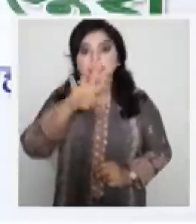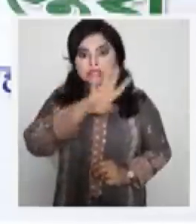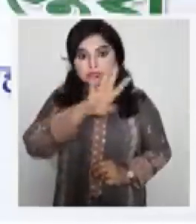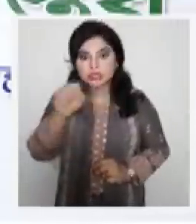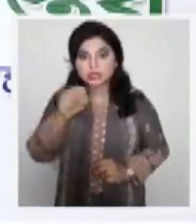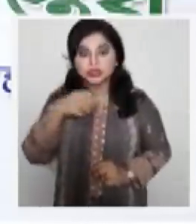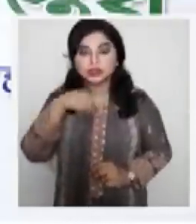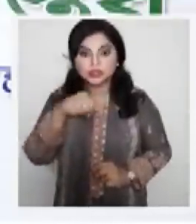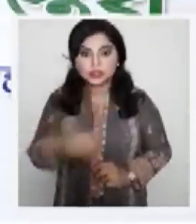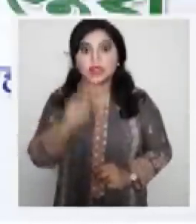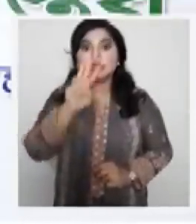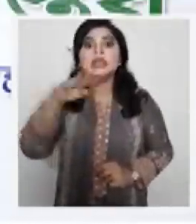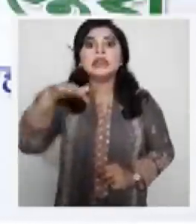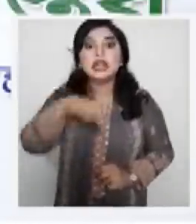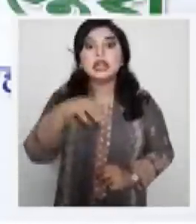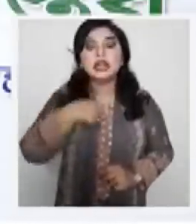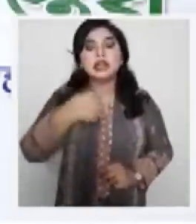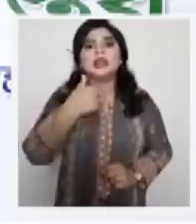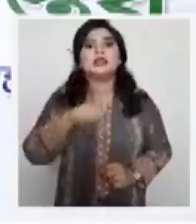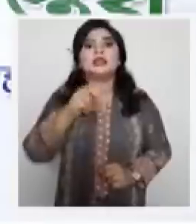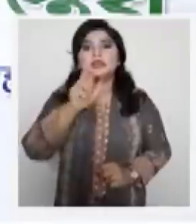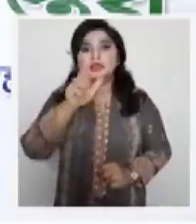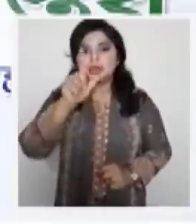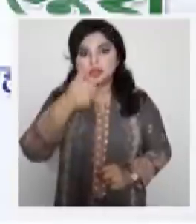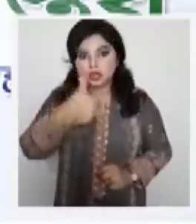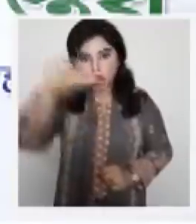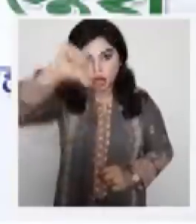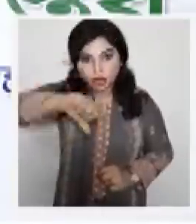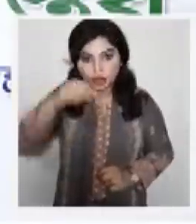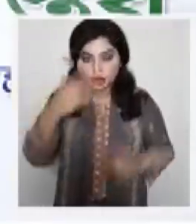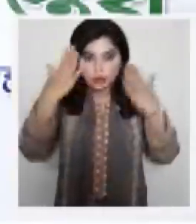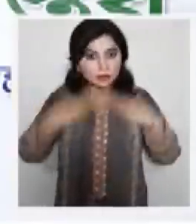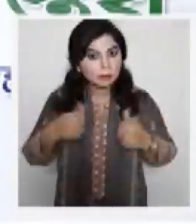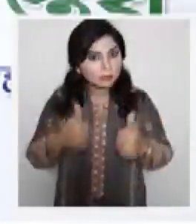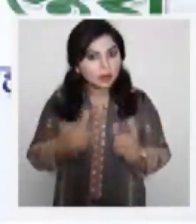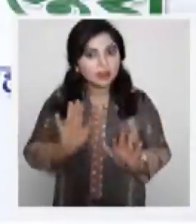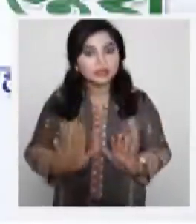24 ঘন্টায় কোয়ারেন্টাইনে এসেছেন 3,421 জন, এ পর্যন্ত কোয়ারেন্টাইন